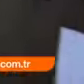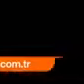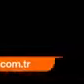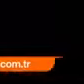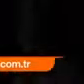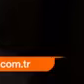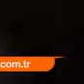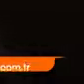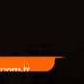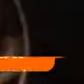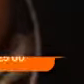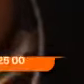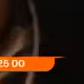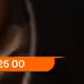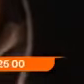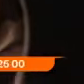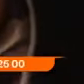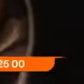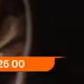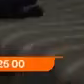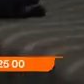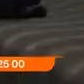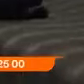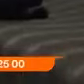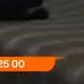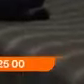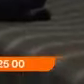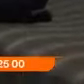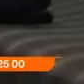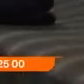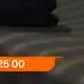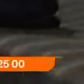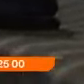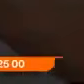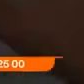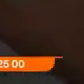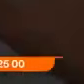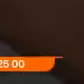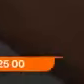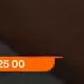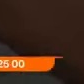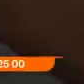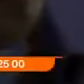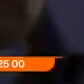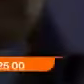savcılıkta aldı Arzum Koyuncu'nun isyanı birazdan Atv ana haber Dedi